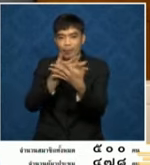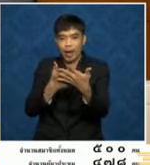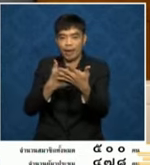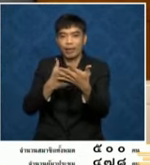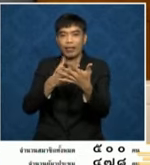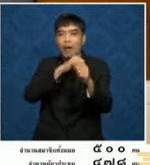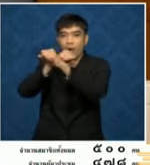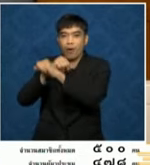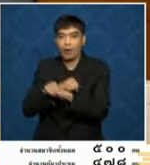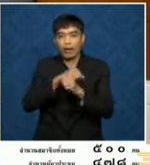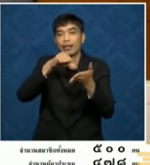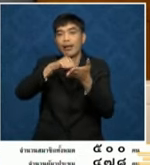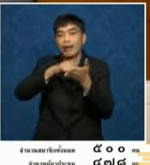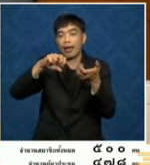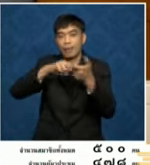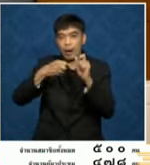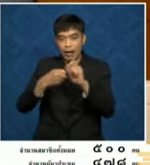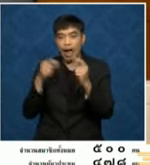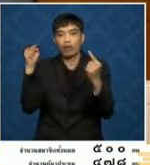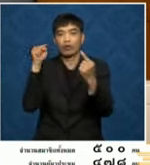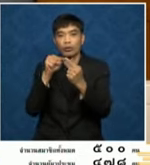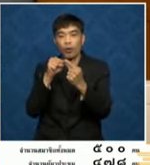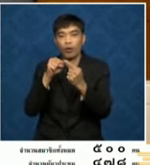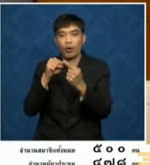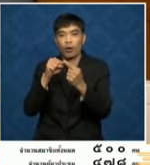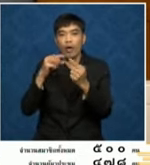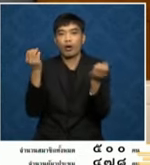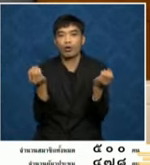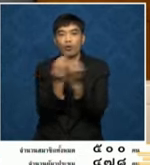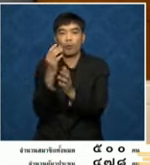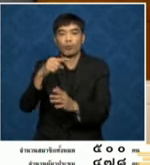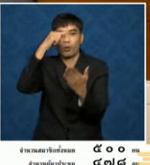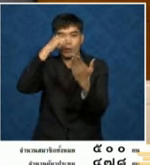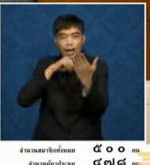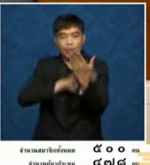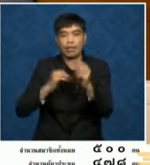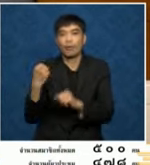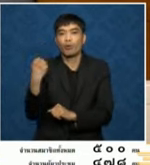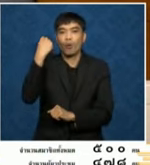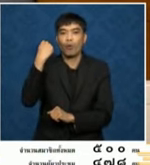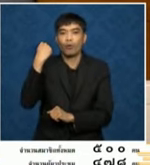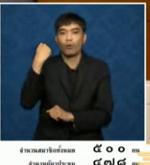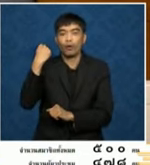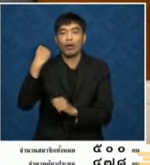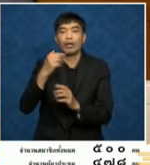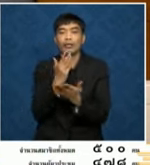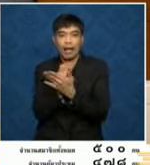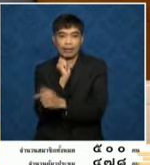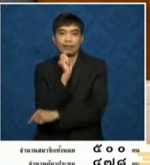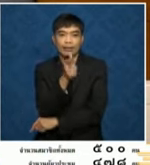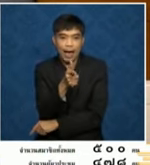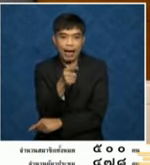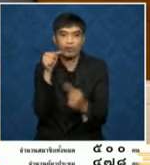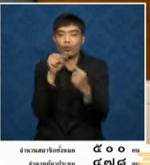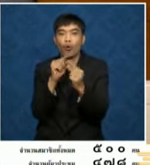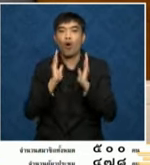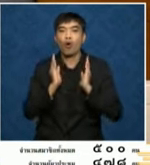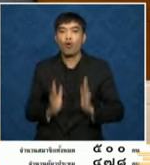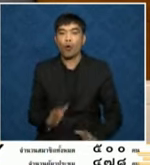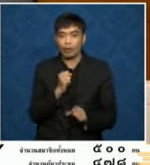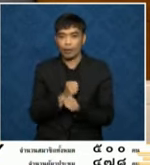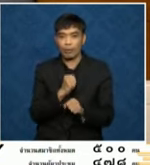าที่มีผลกระทบต่อความมั่นคงซึ่งรวมถึงค่าใช้จ่ายเกี่ยวกับสิทธิของกำลังพ